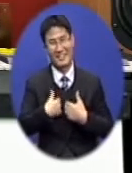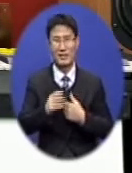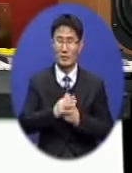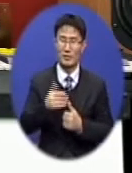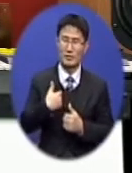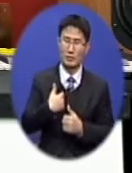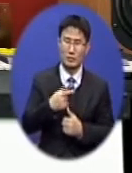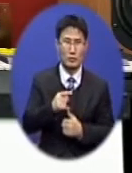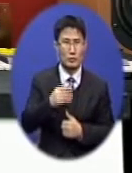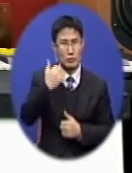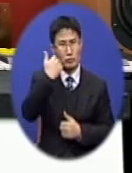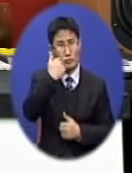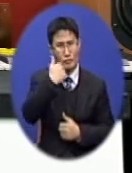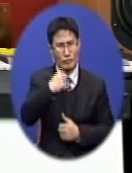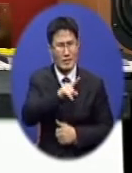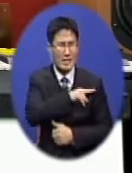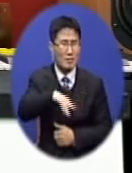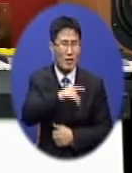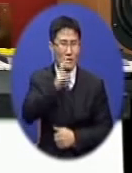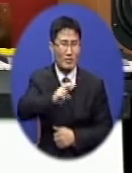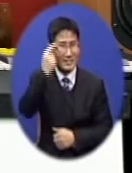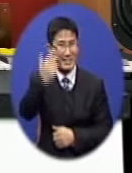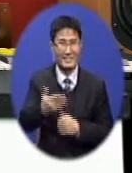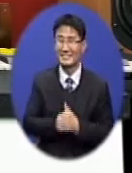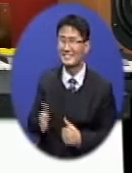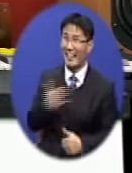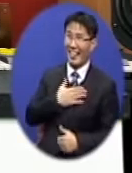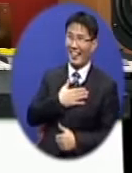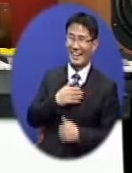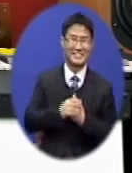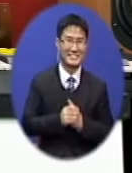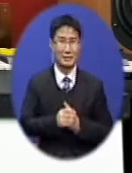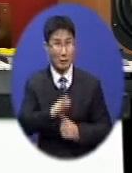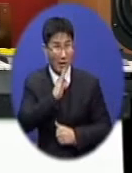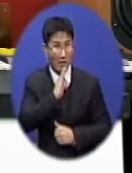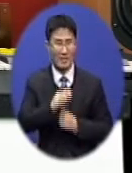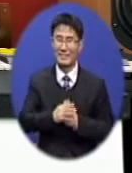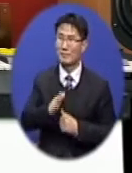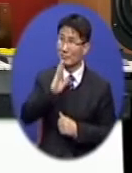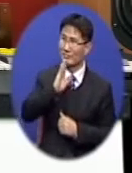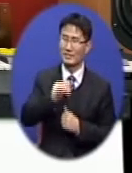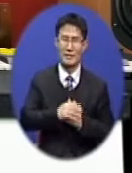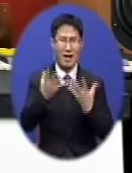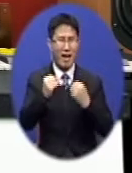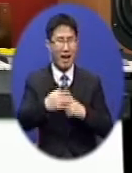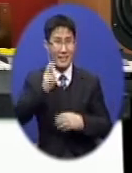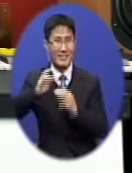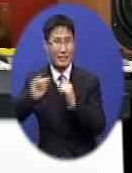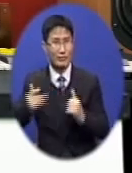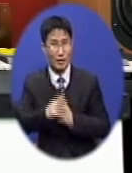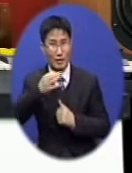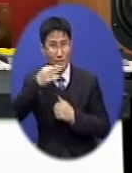네. 그 노래는 누가 제일 먼저 우리나라에 와서 불렀던 거예요? 제가요. 아, 그래요? 네. 실제로? 네, 진짜로요. 근데 많은 가수들이